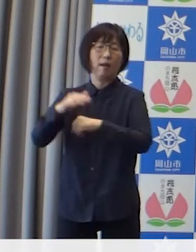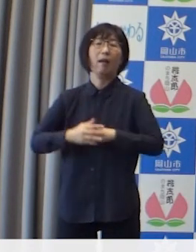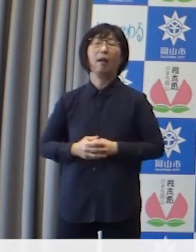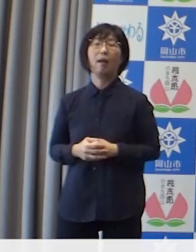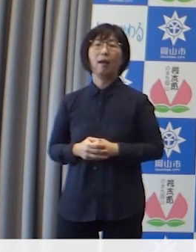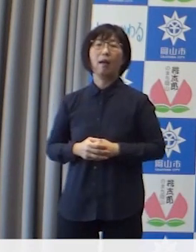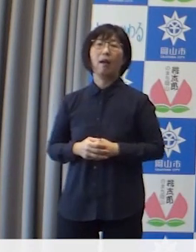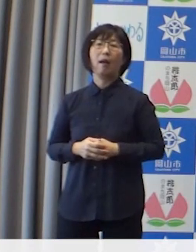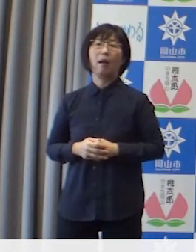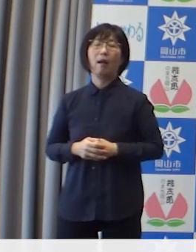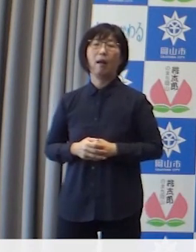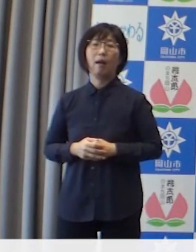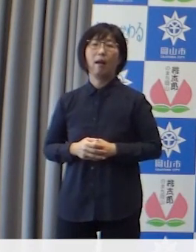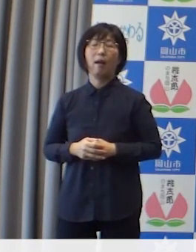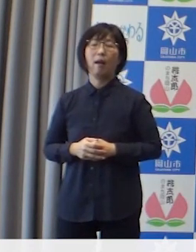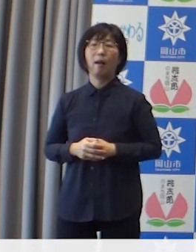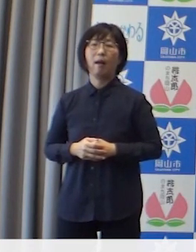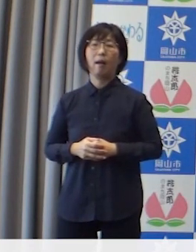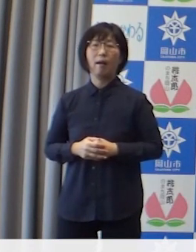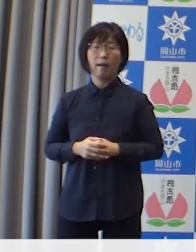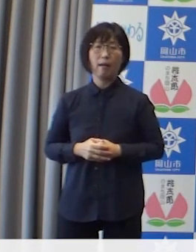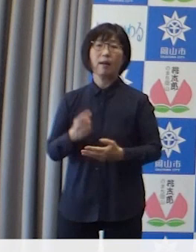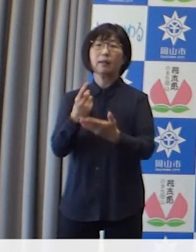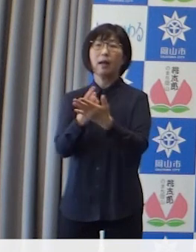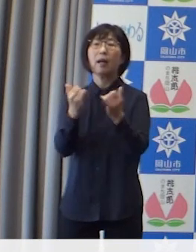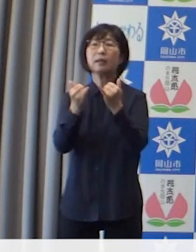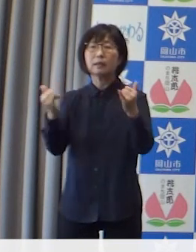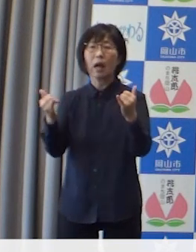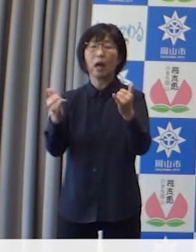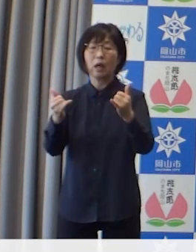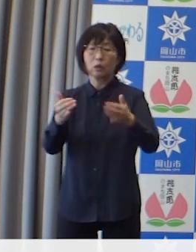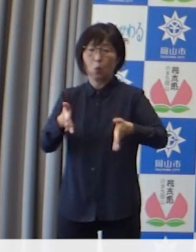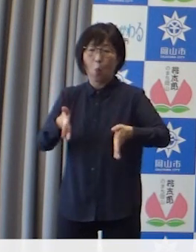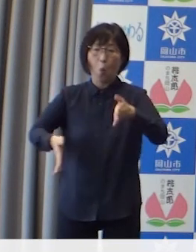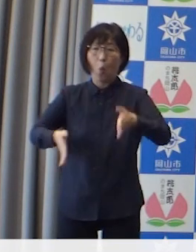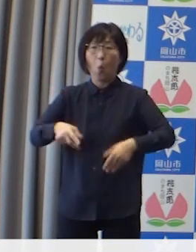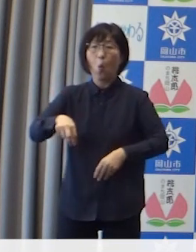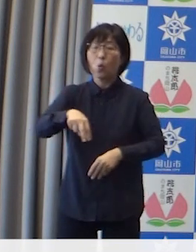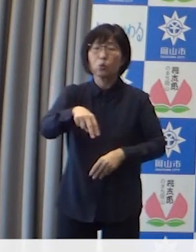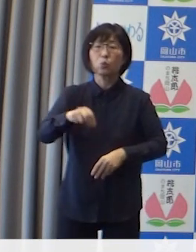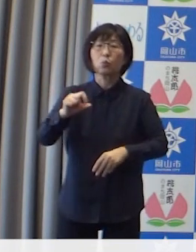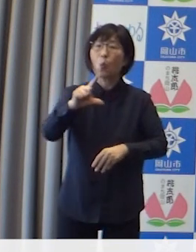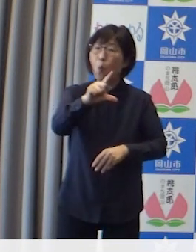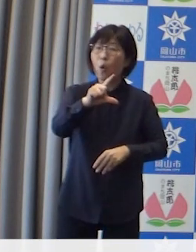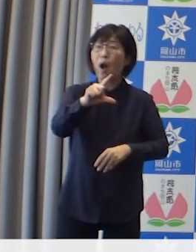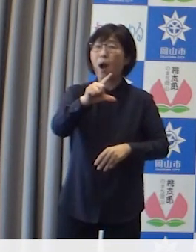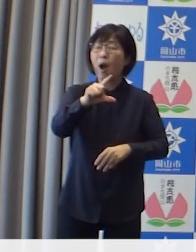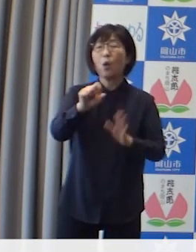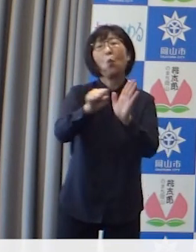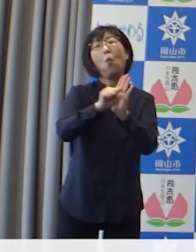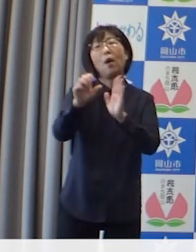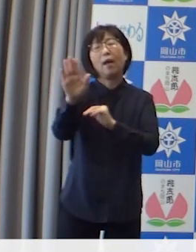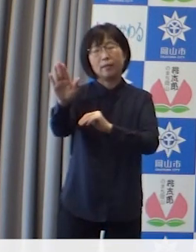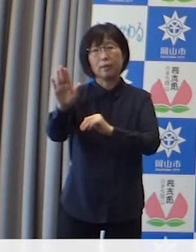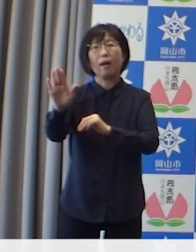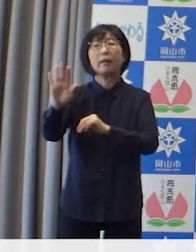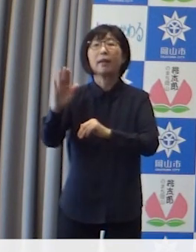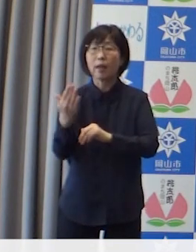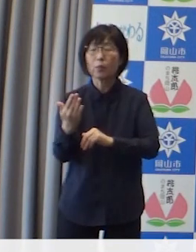、一定のその参加者の歩数は増加するなども効果はあります